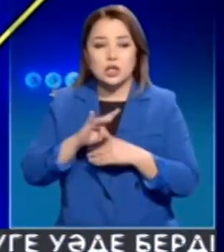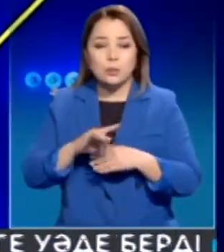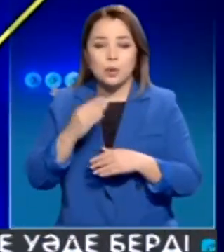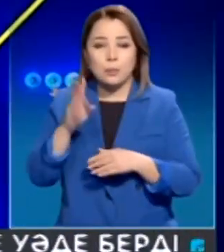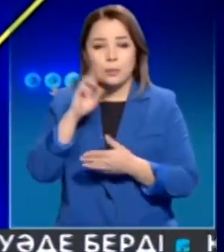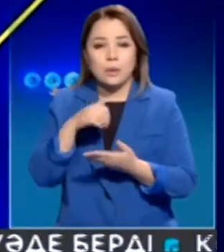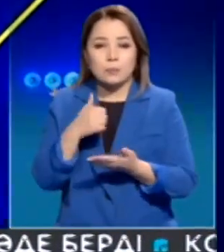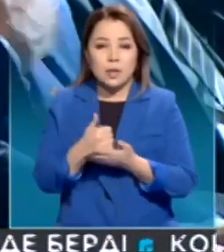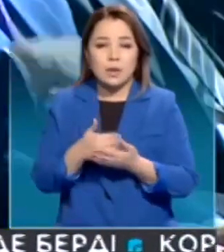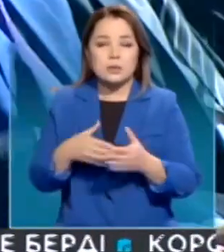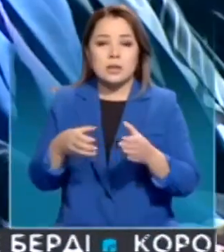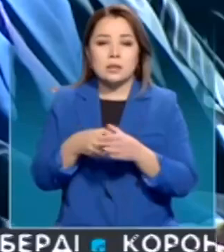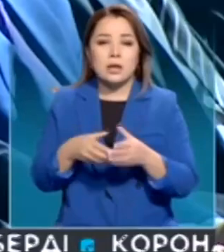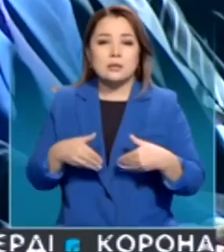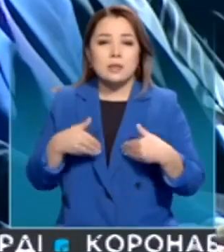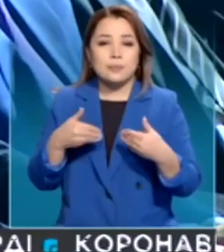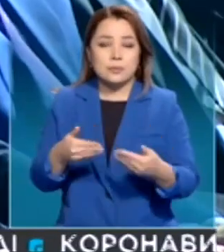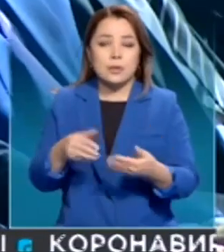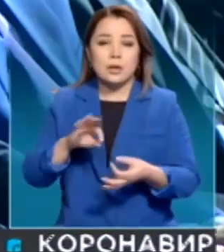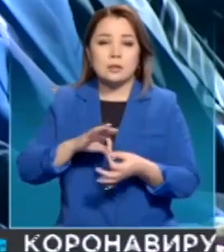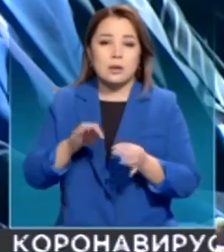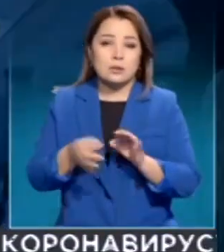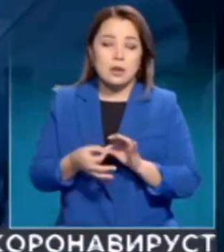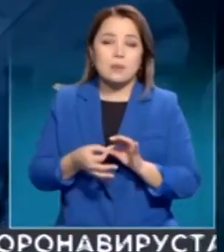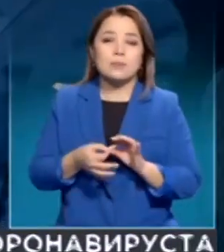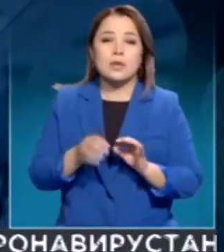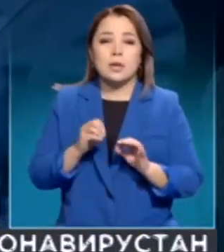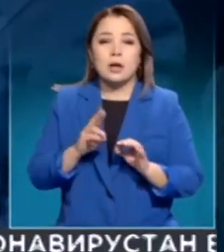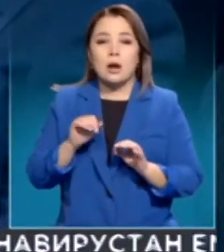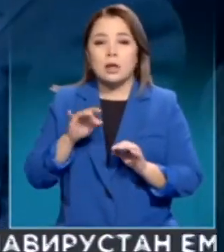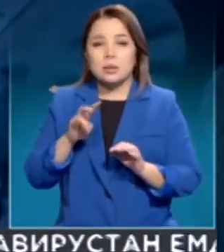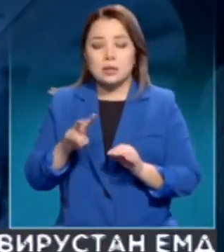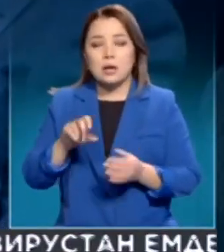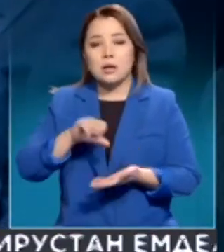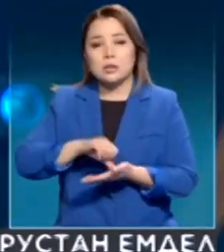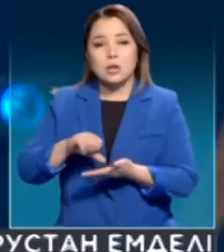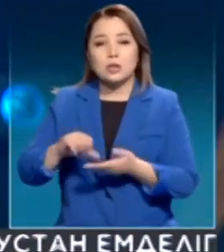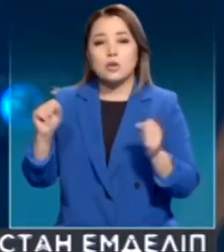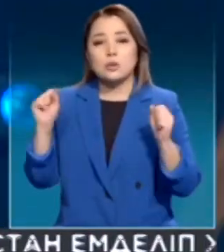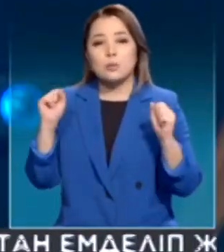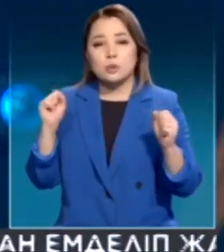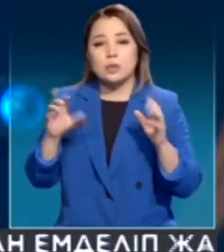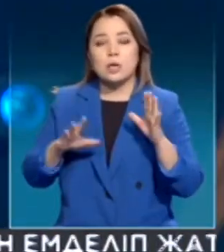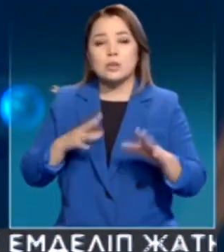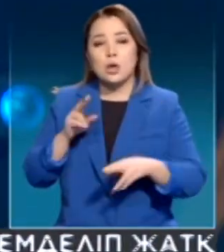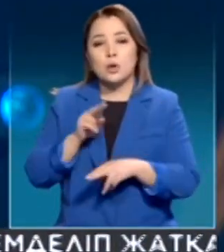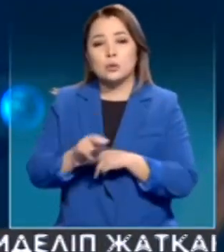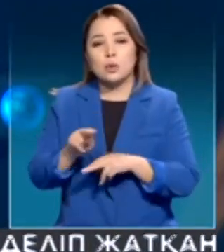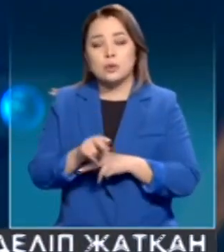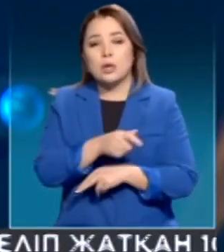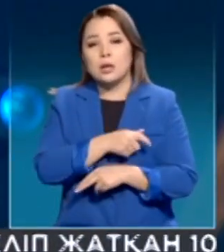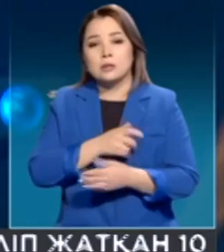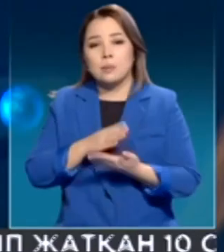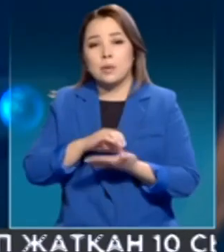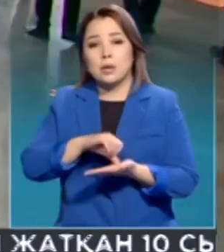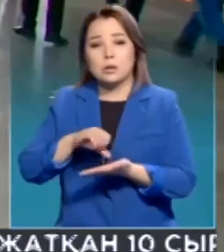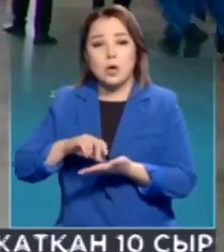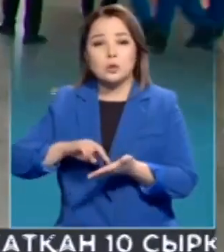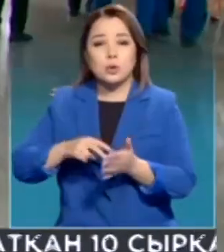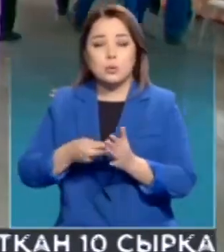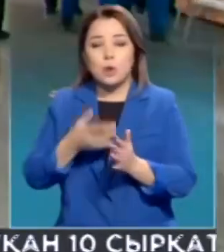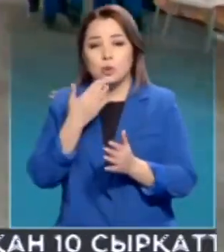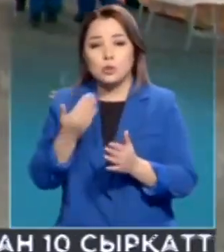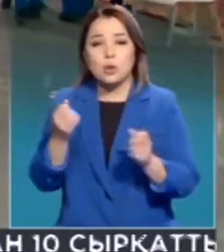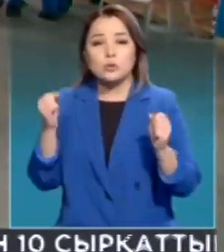Республикасының мемлекеттік кеңесшісі Ерлан Қарин, сондай-ақ зиялы қауым өкілдері мен спортшылар, жаттықтырушылар қатысты. Жобаның мақсаты ұлттық